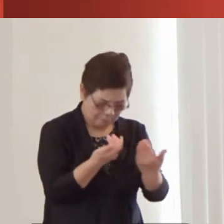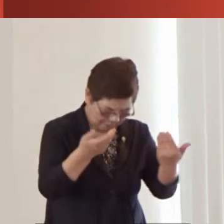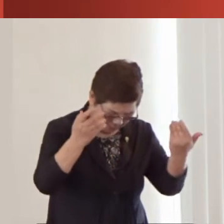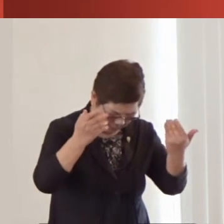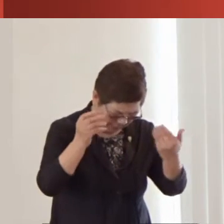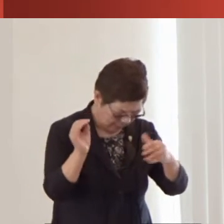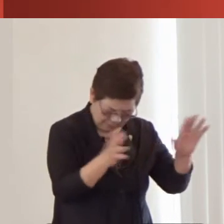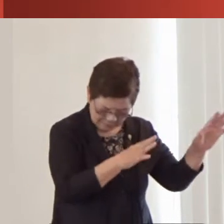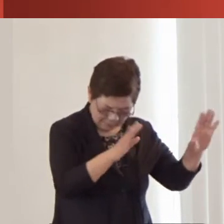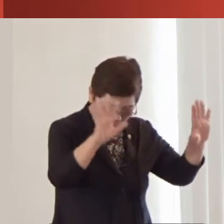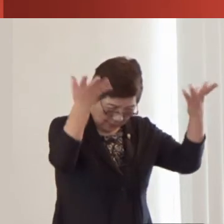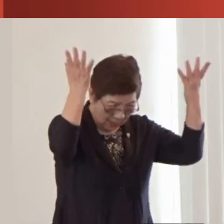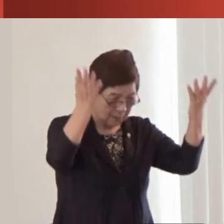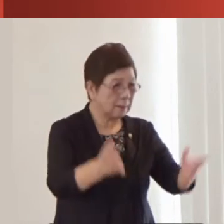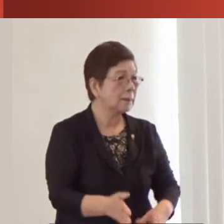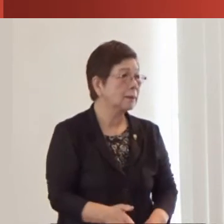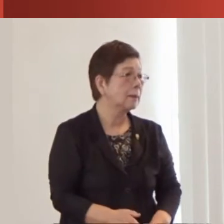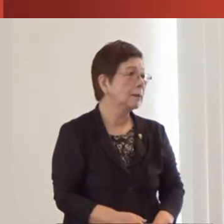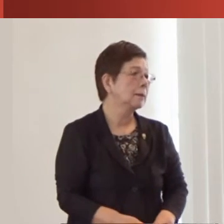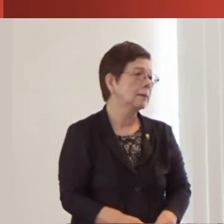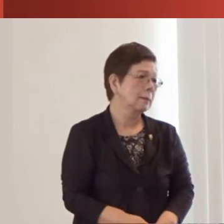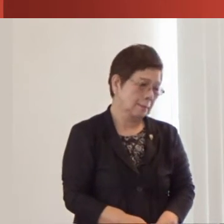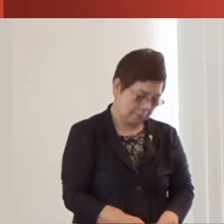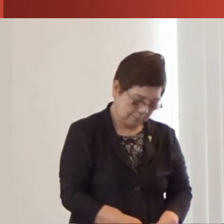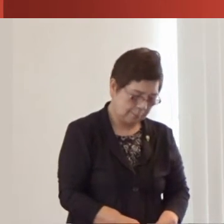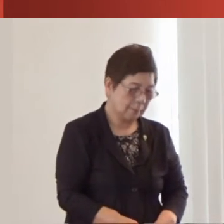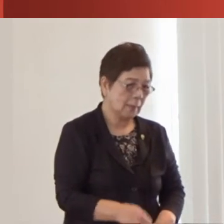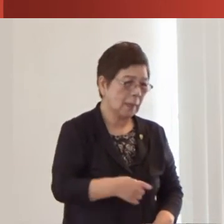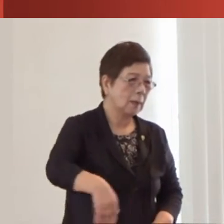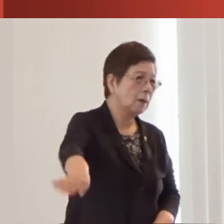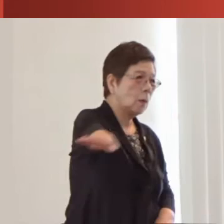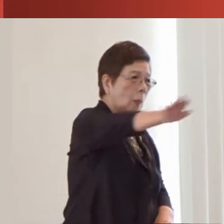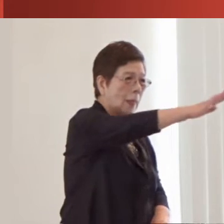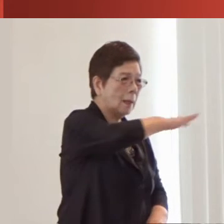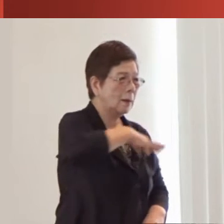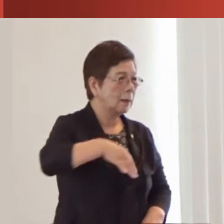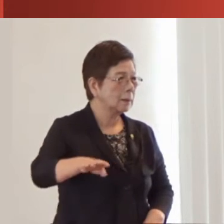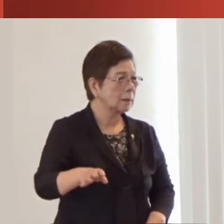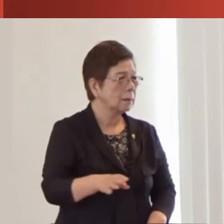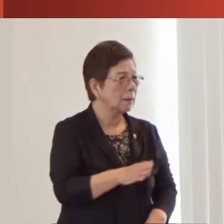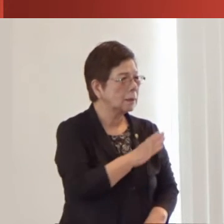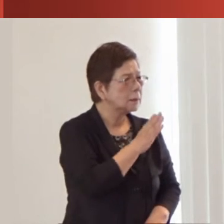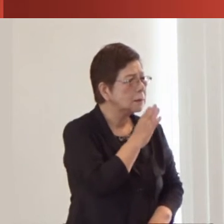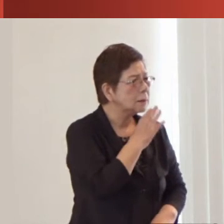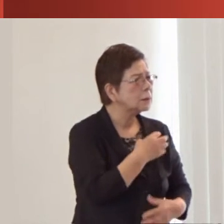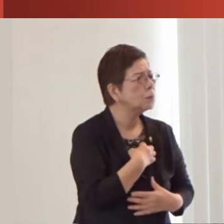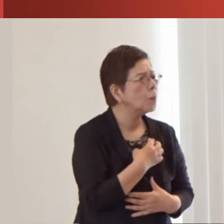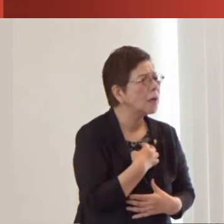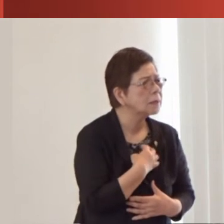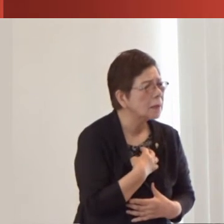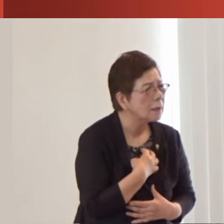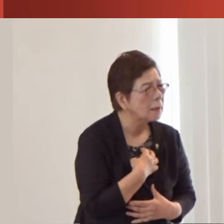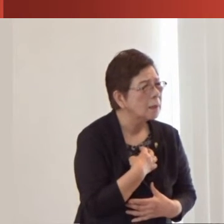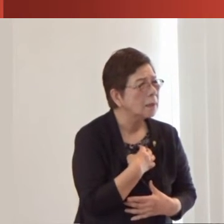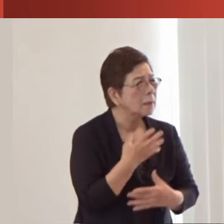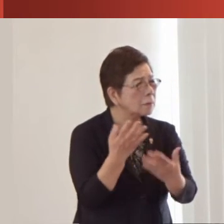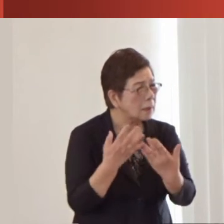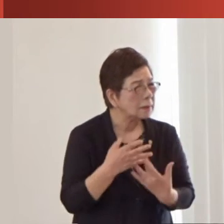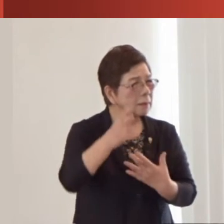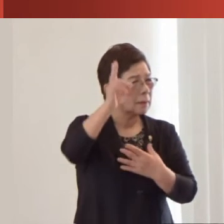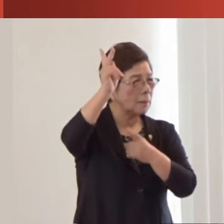切にされないはずはありません。私たちをに期待して心配してね、